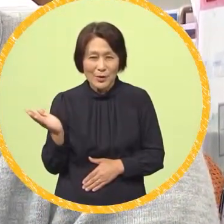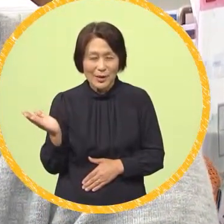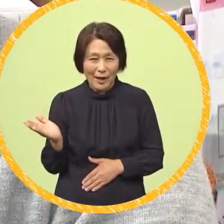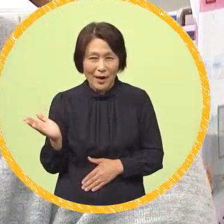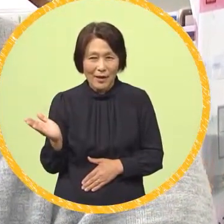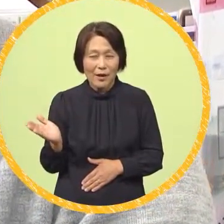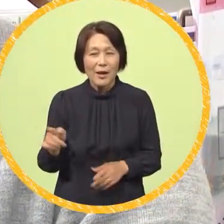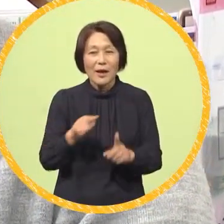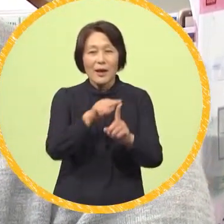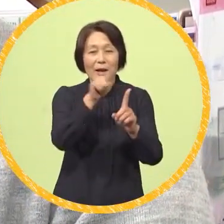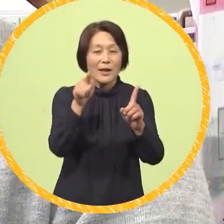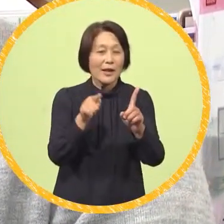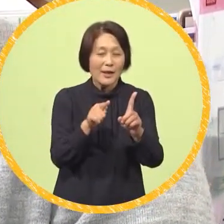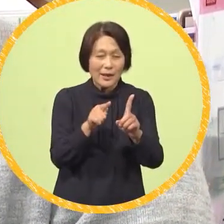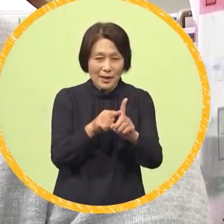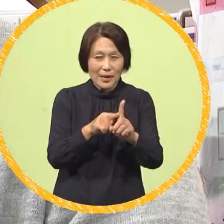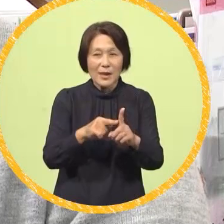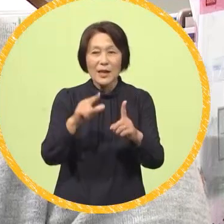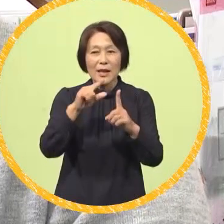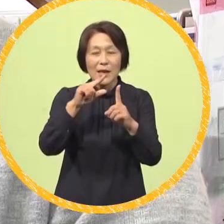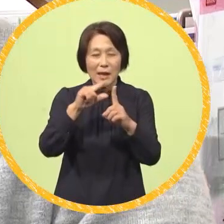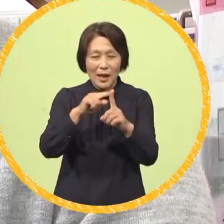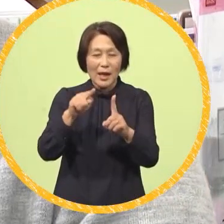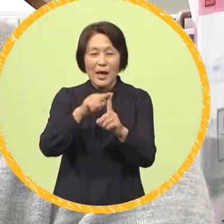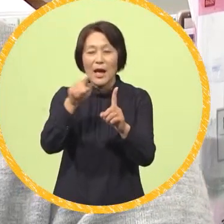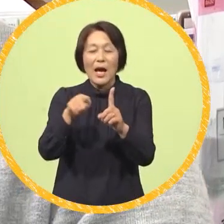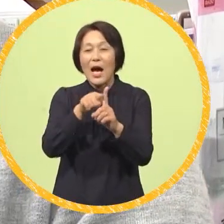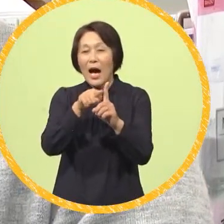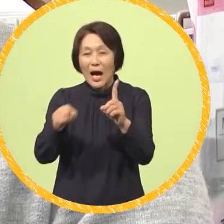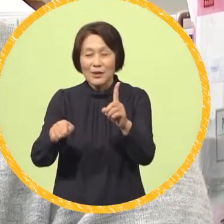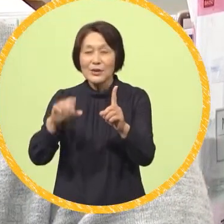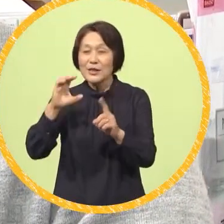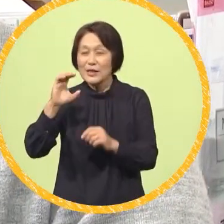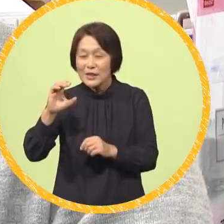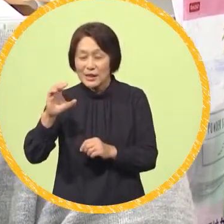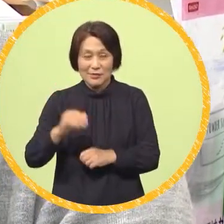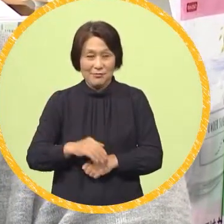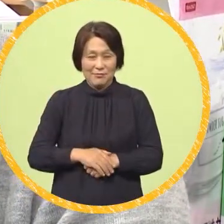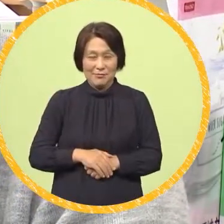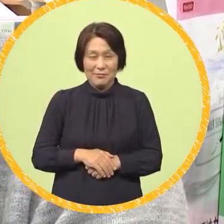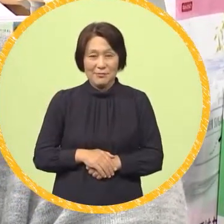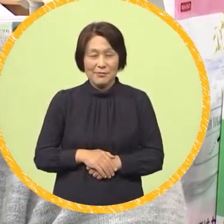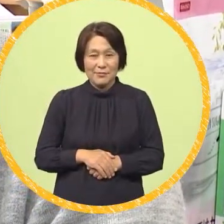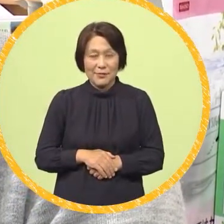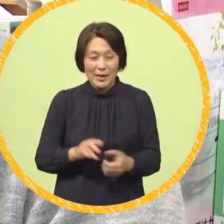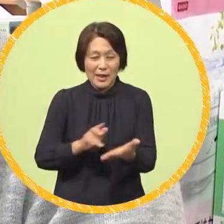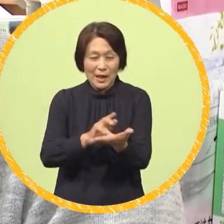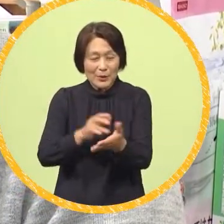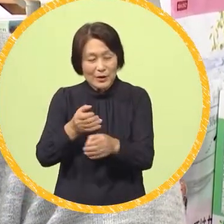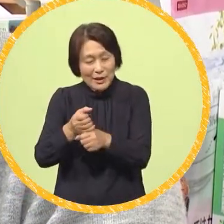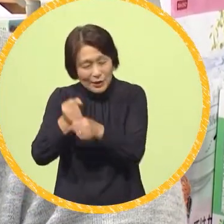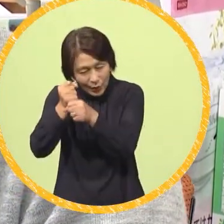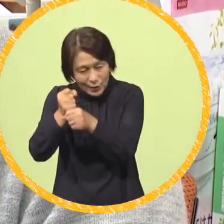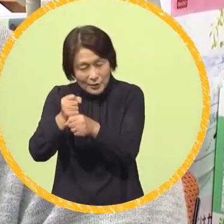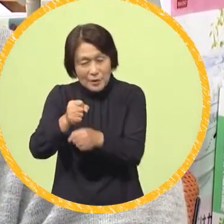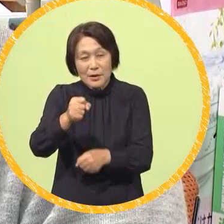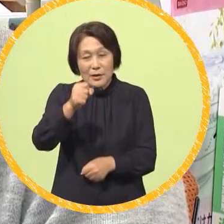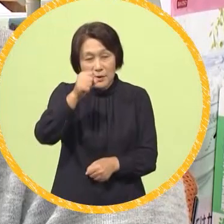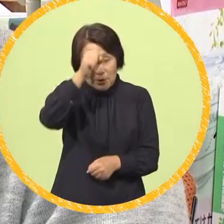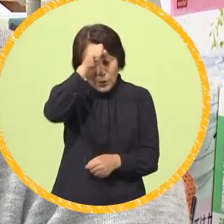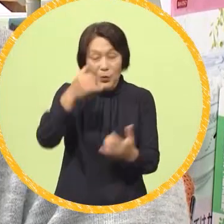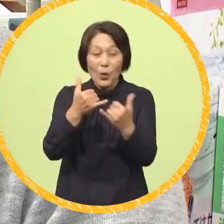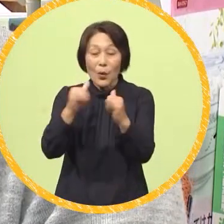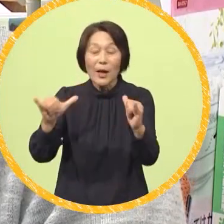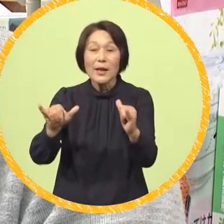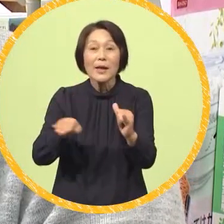ーションセンターの略で、 はい、 まあ、その頭文字を取って DARC、うん、あの薬物依存症の方たち